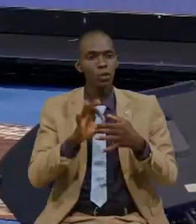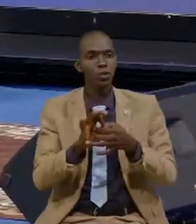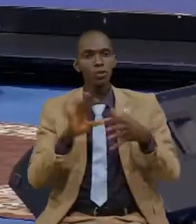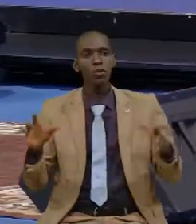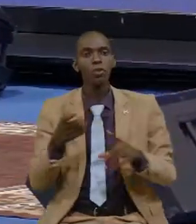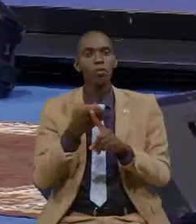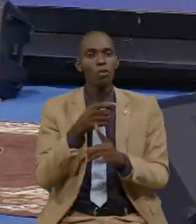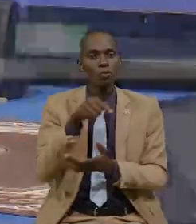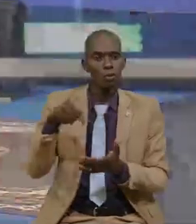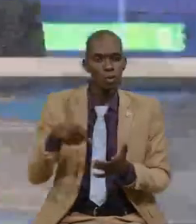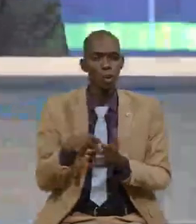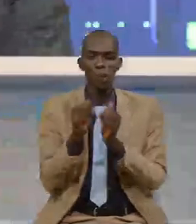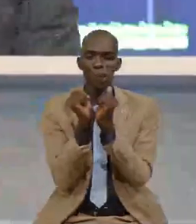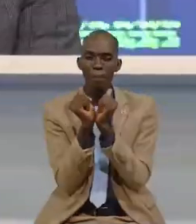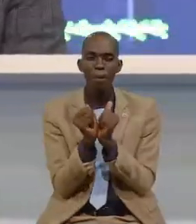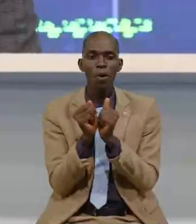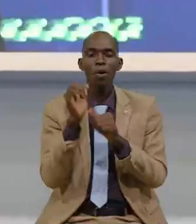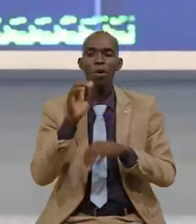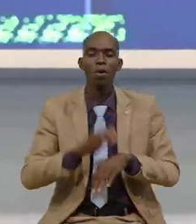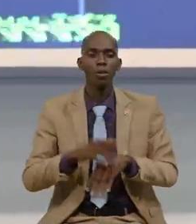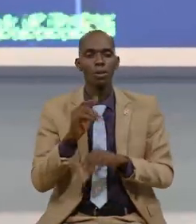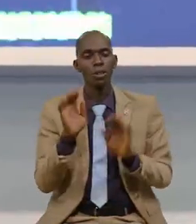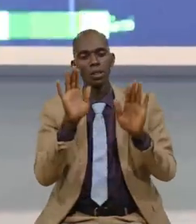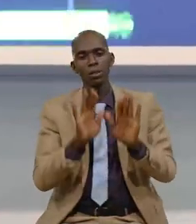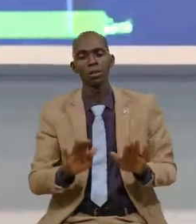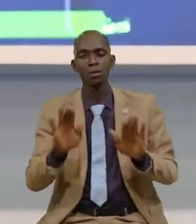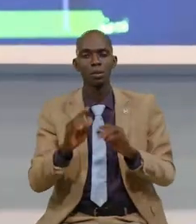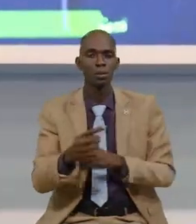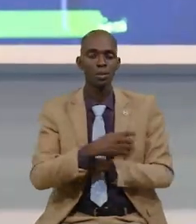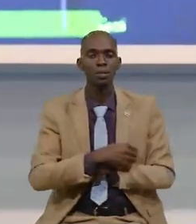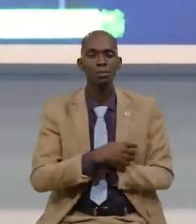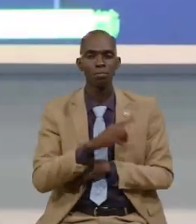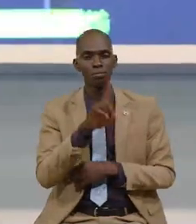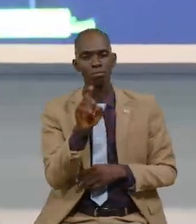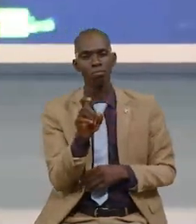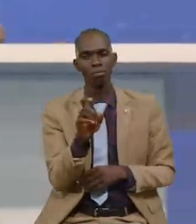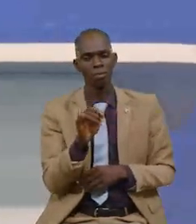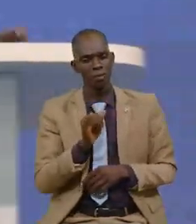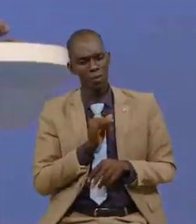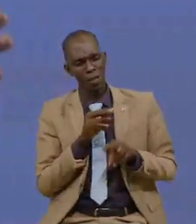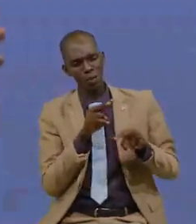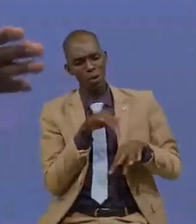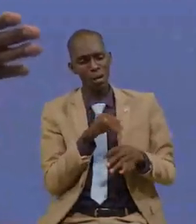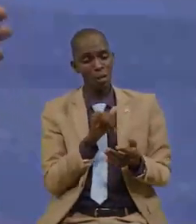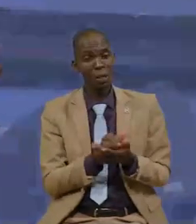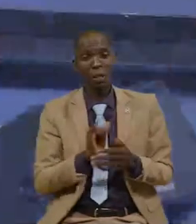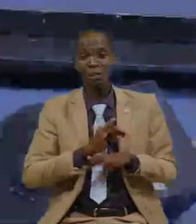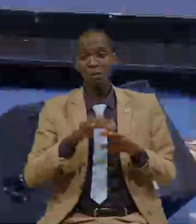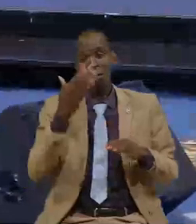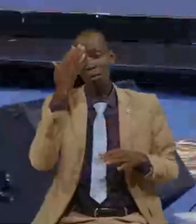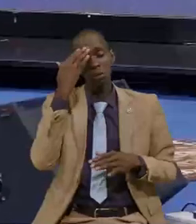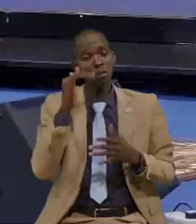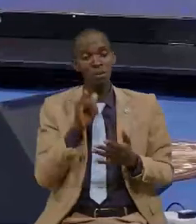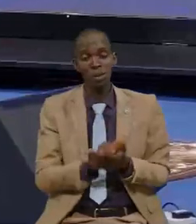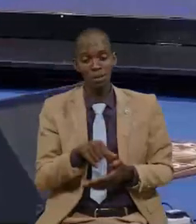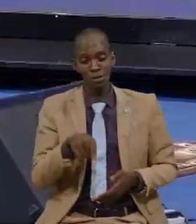ne fallait-il pas la délivrer de cette chaîne le jour du sabbat? Regardez cela. Je